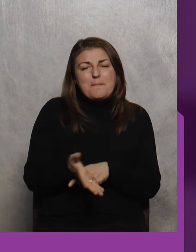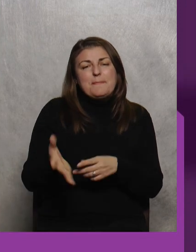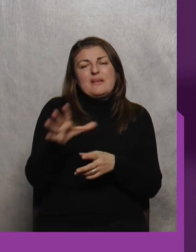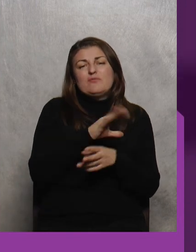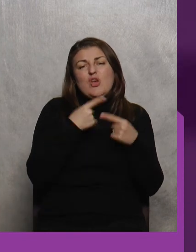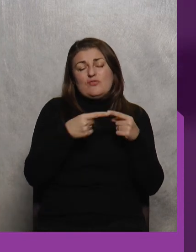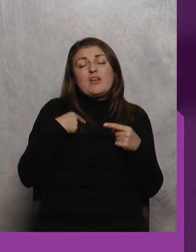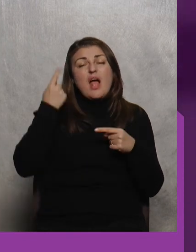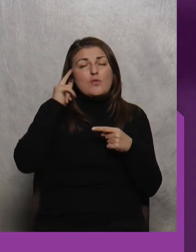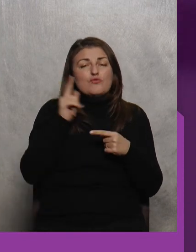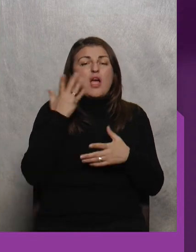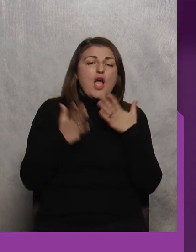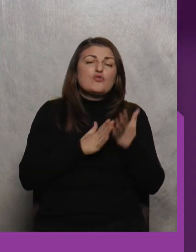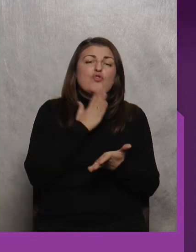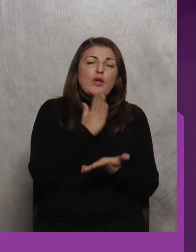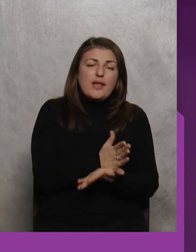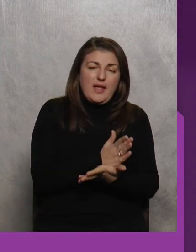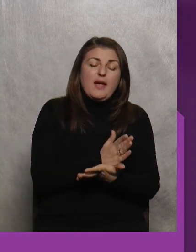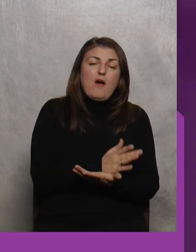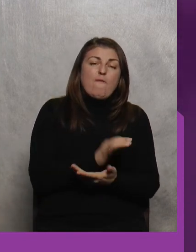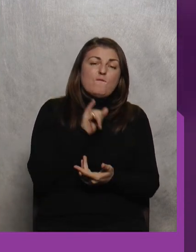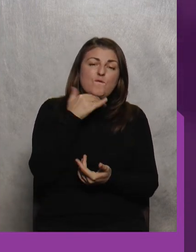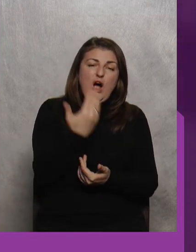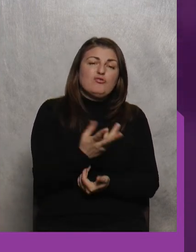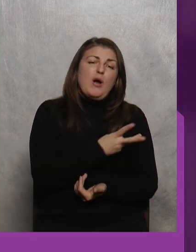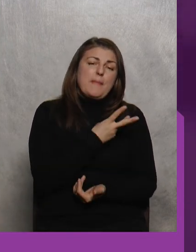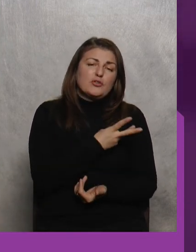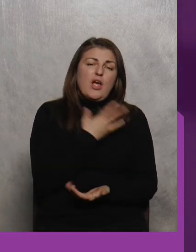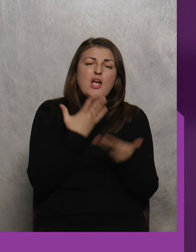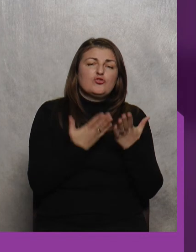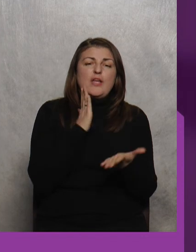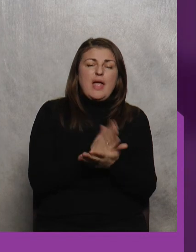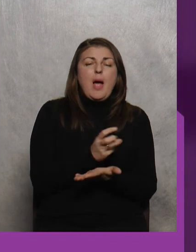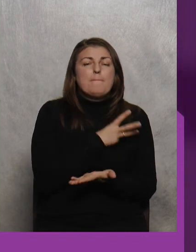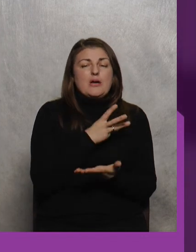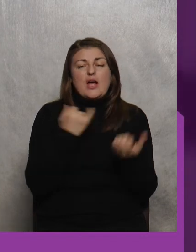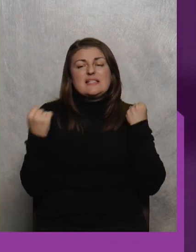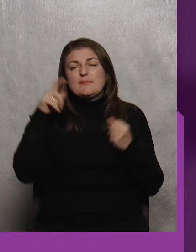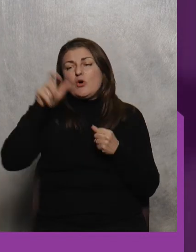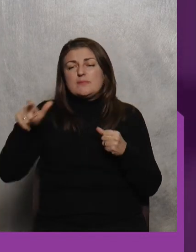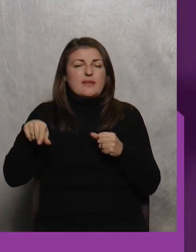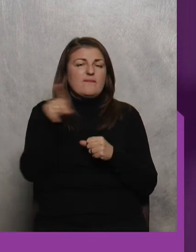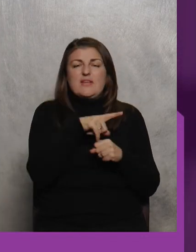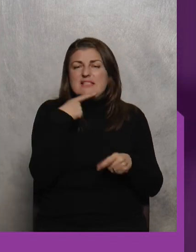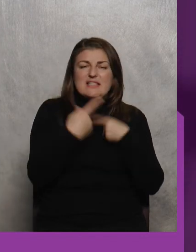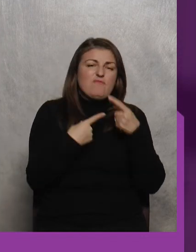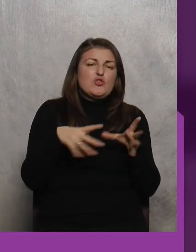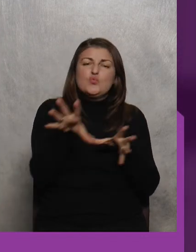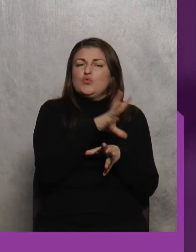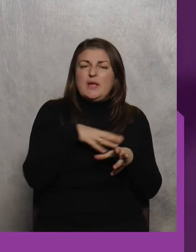Я думаю, що да. Якщо є ваше бажання, якщо є бажання спортсменів, ви завжди з